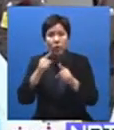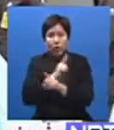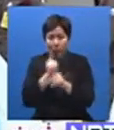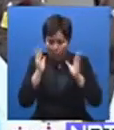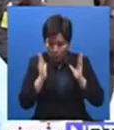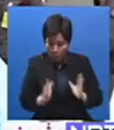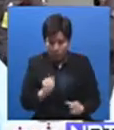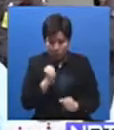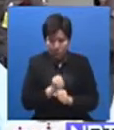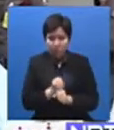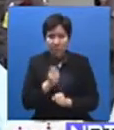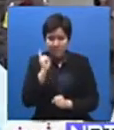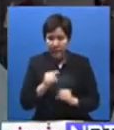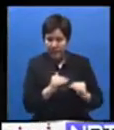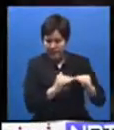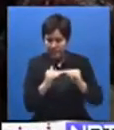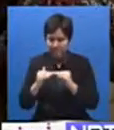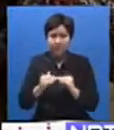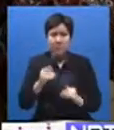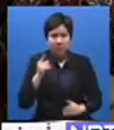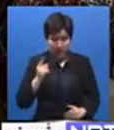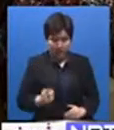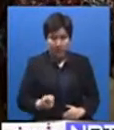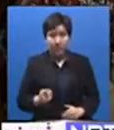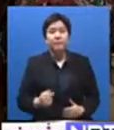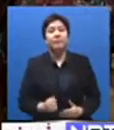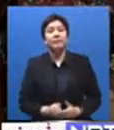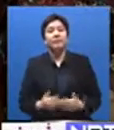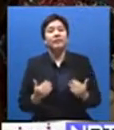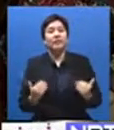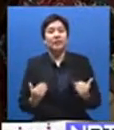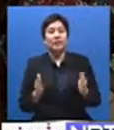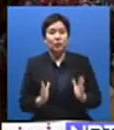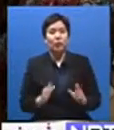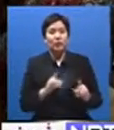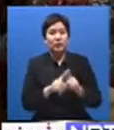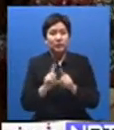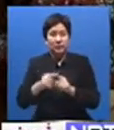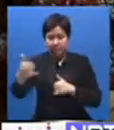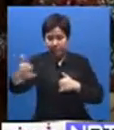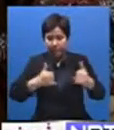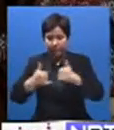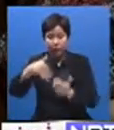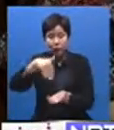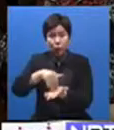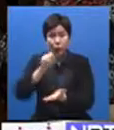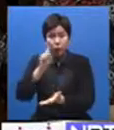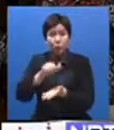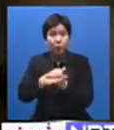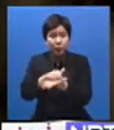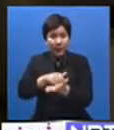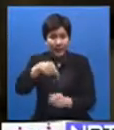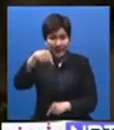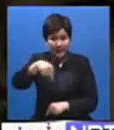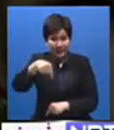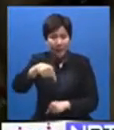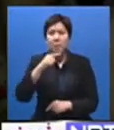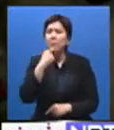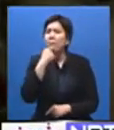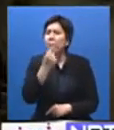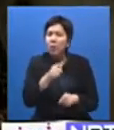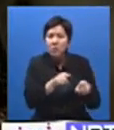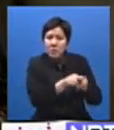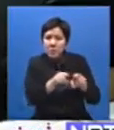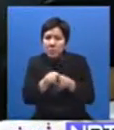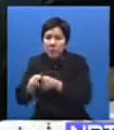ที่ให้มีความเป็นธรรมจริงๆนะ นอกจากนี้ประชาชนส่วนใหญ่ที่เข้ามาใช้บริการศูนย์บริการประชาชนต่างบอกเป็นเสียง